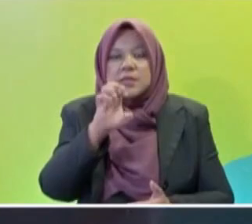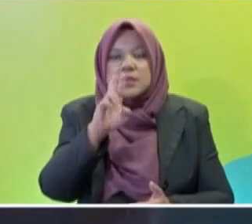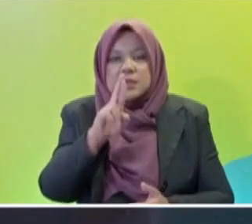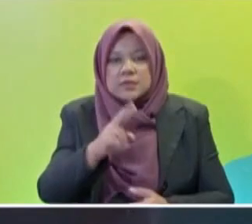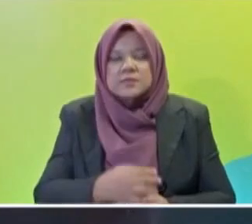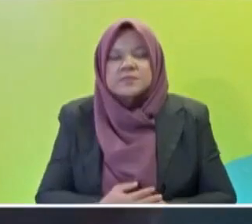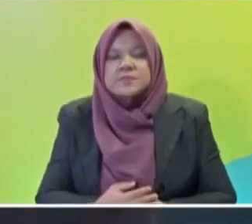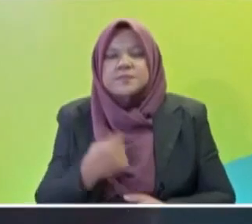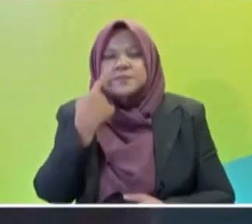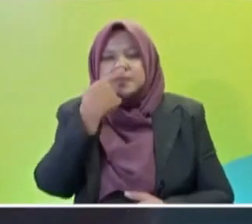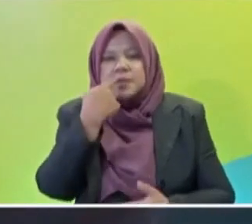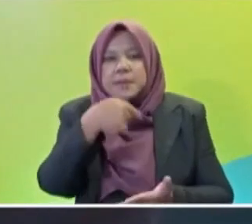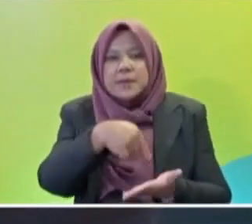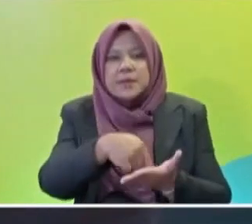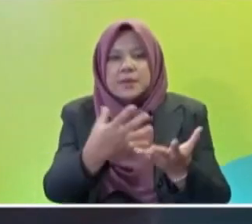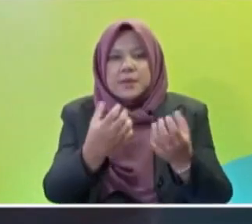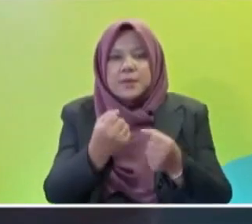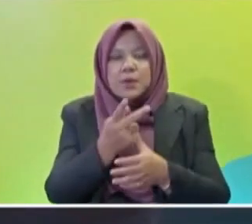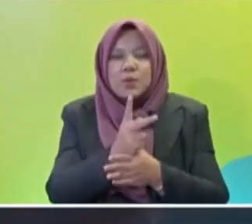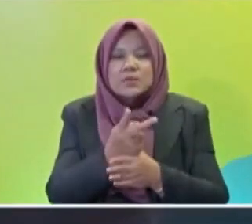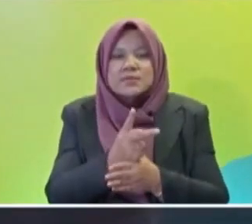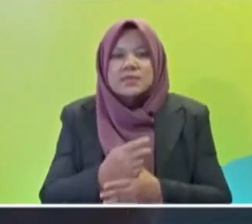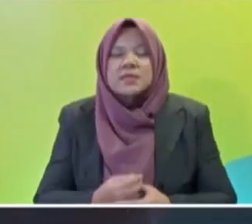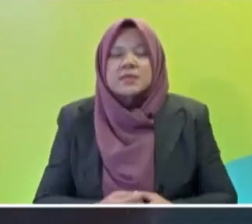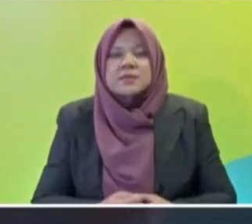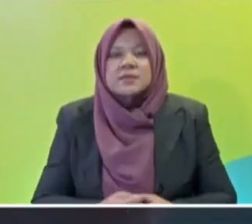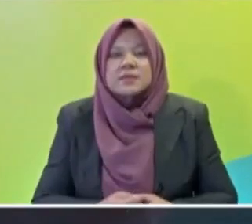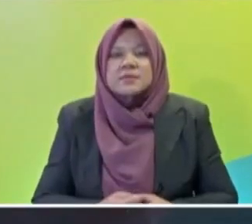rumusan anda untuk kelas hari ini silakan